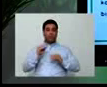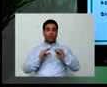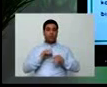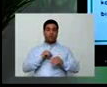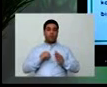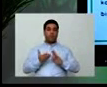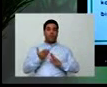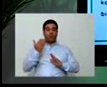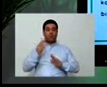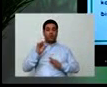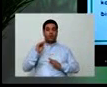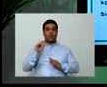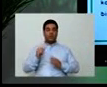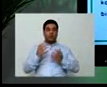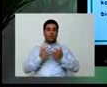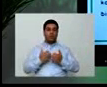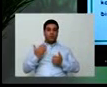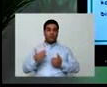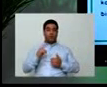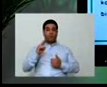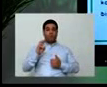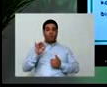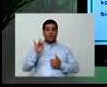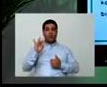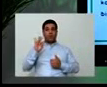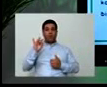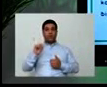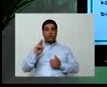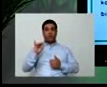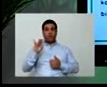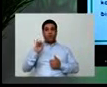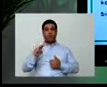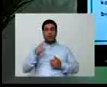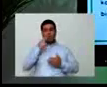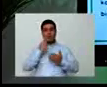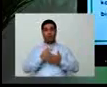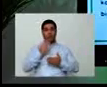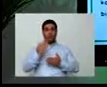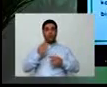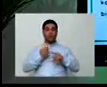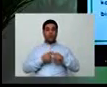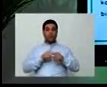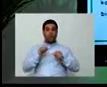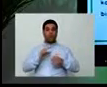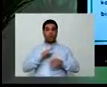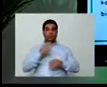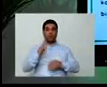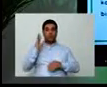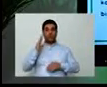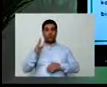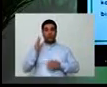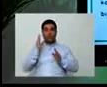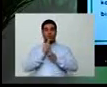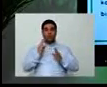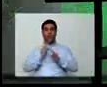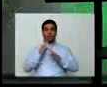eng yuqori bir darajasi hisoblanadi. Biosfera darajasining komponentlari, ya'ni ko'rib turganingizdek, bu bo'lishi mumkin suv,